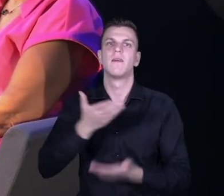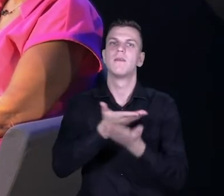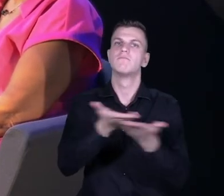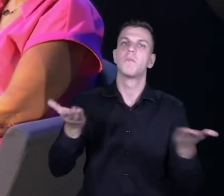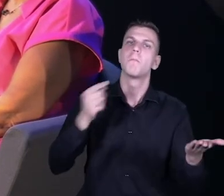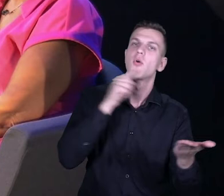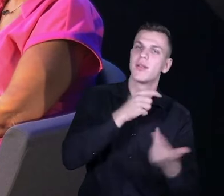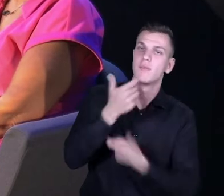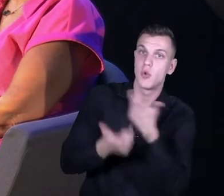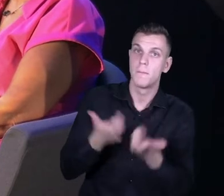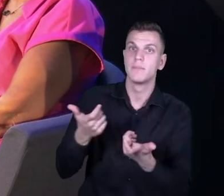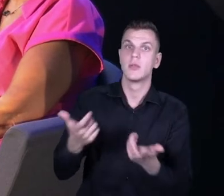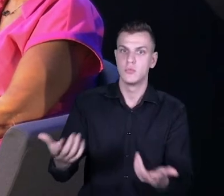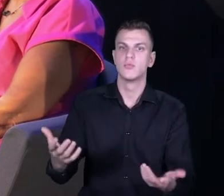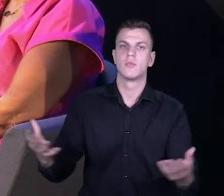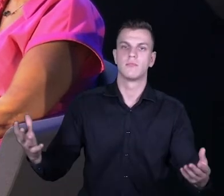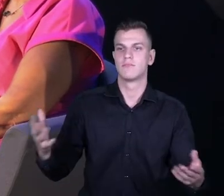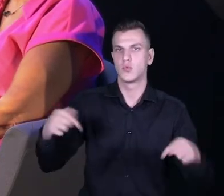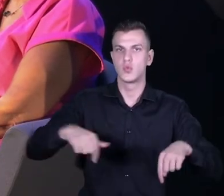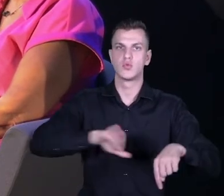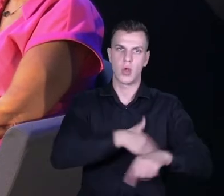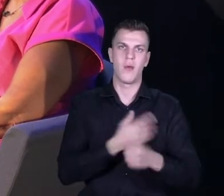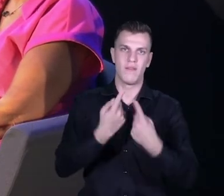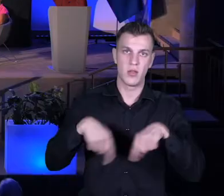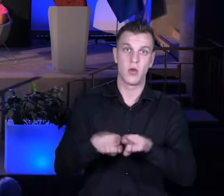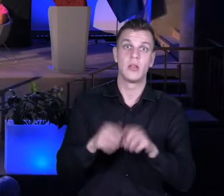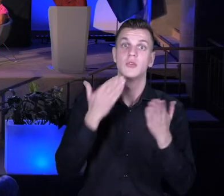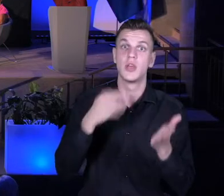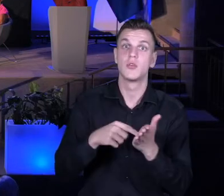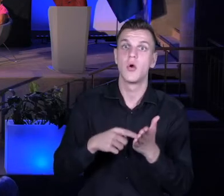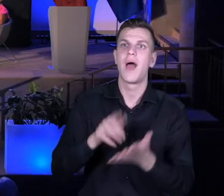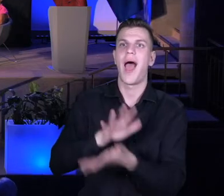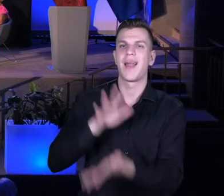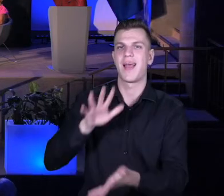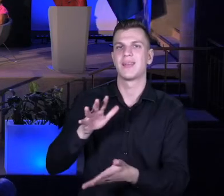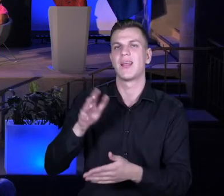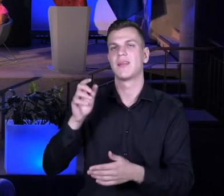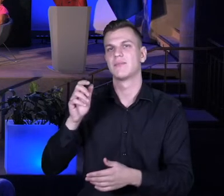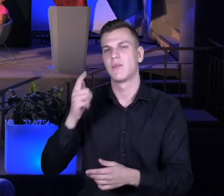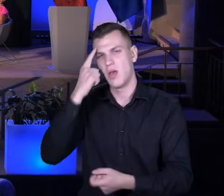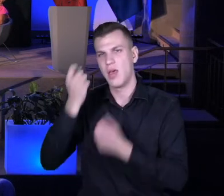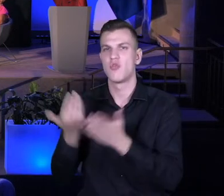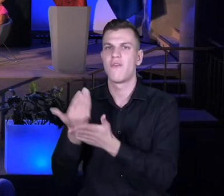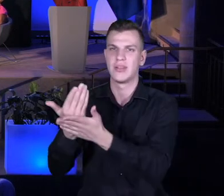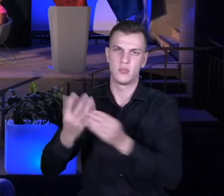też one miały wpływ na rozwijanie tych kompetencji proinnowacyjnych. Tak, to bardzo ciekawe. Ja szczególnie zwróciłam uwagę na te